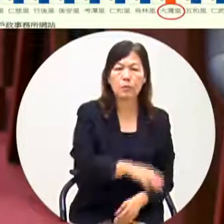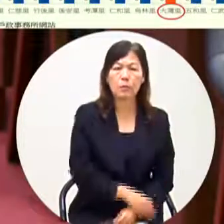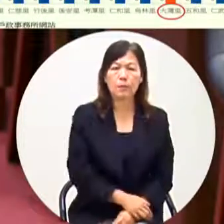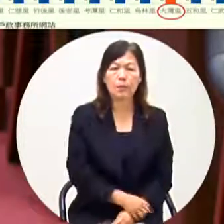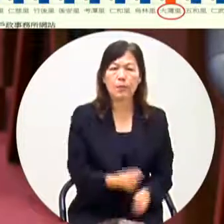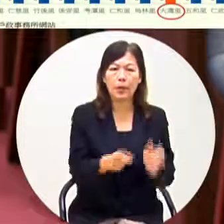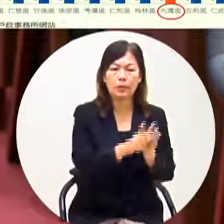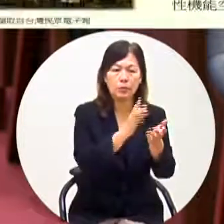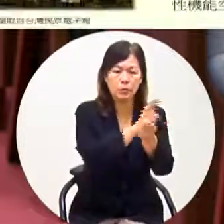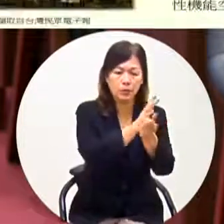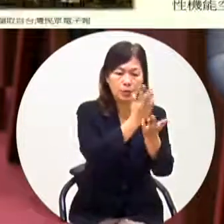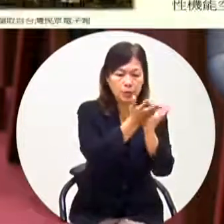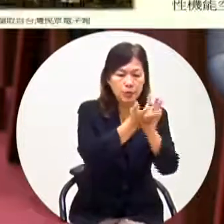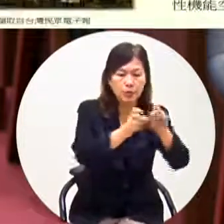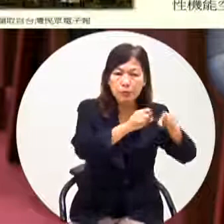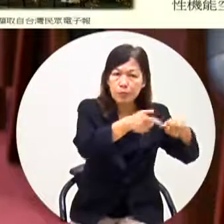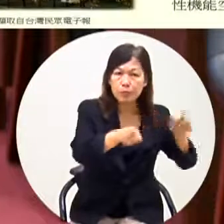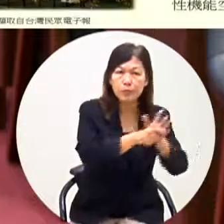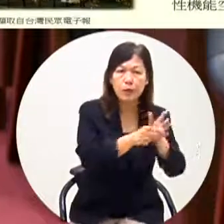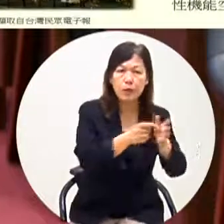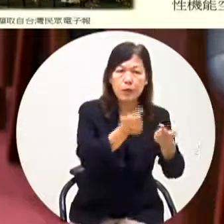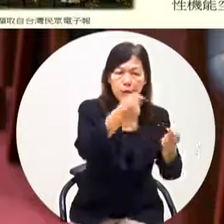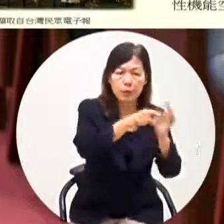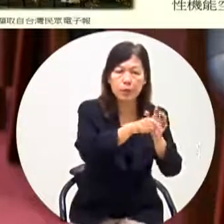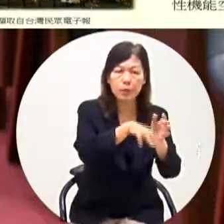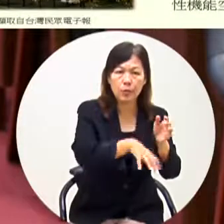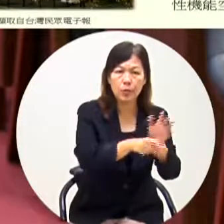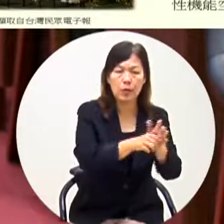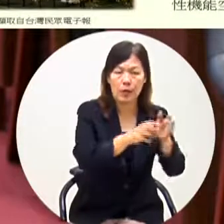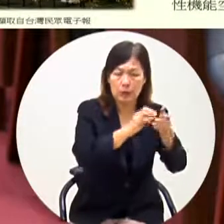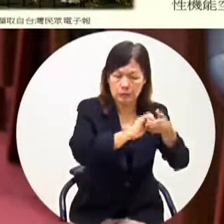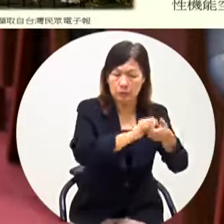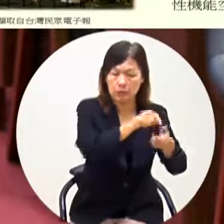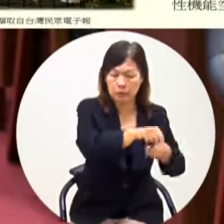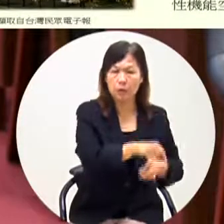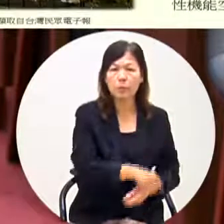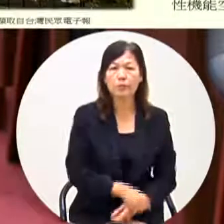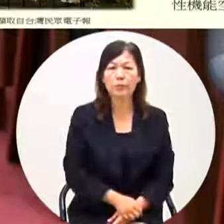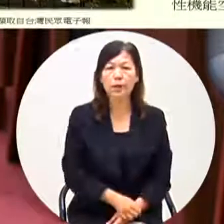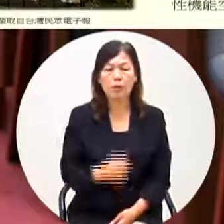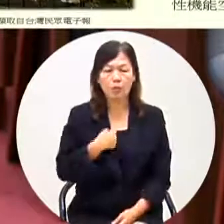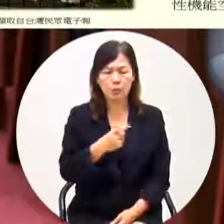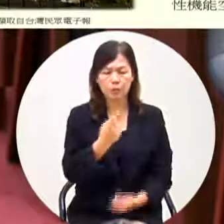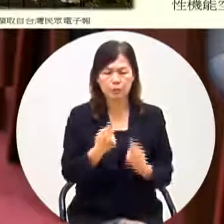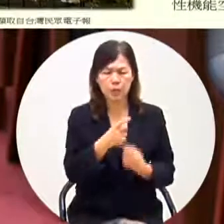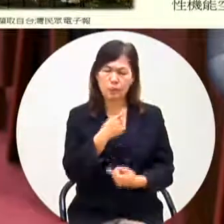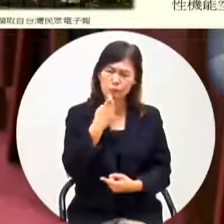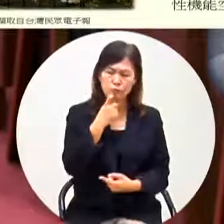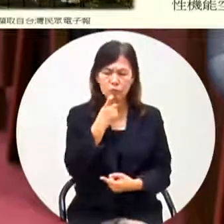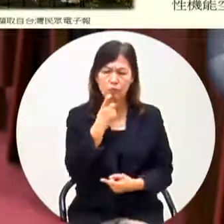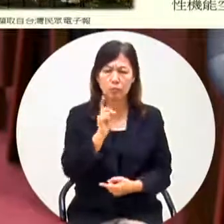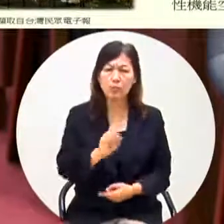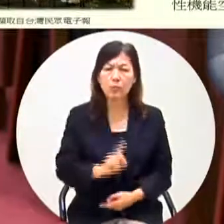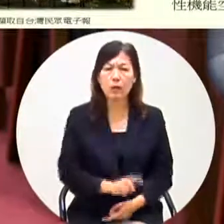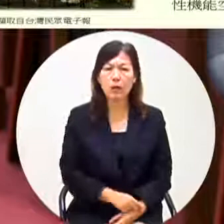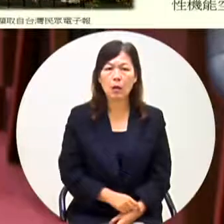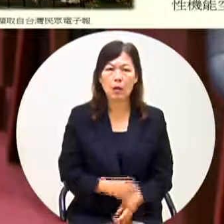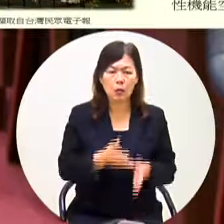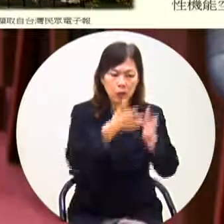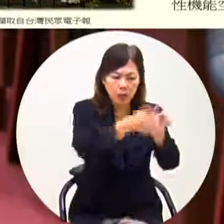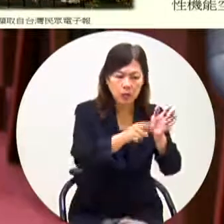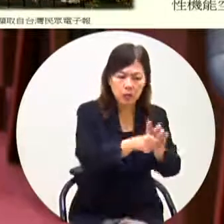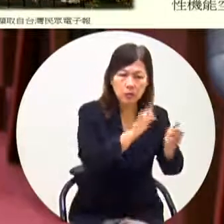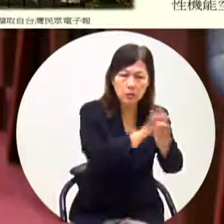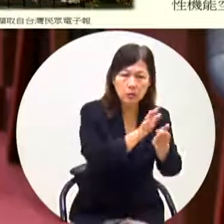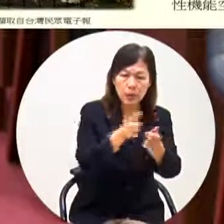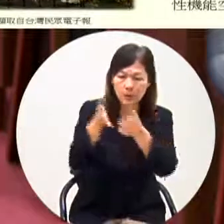的一个定位。但是本席非常疑惑，今天我不是单独只有替八卦里争取，我要